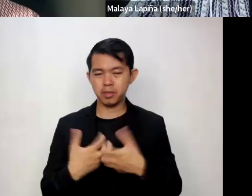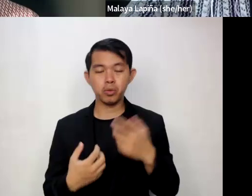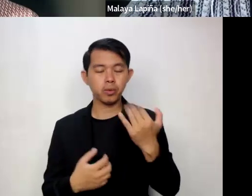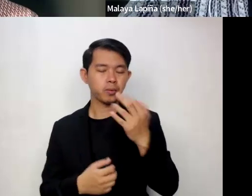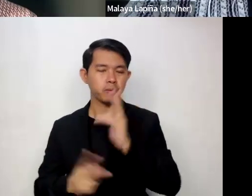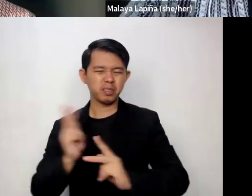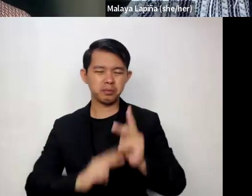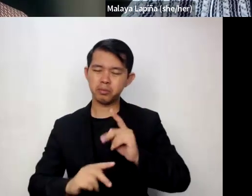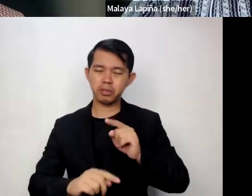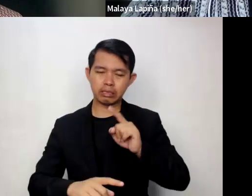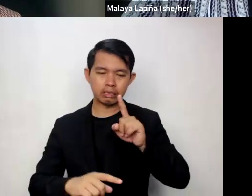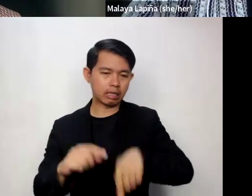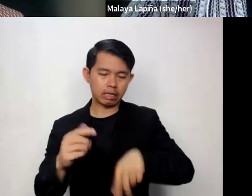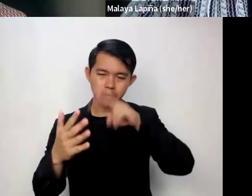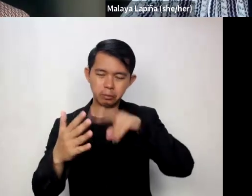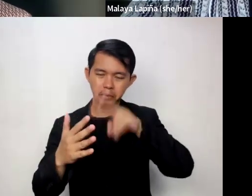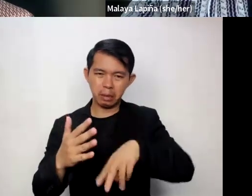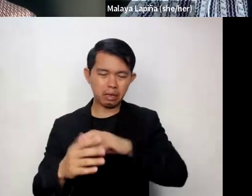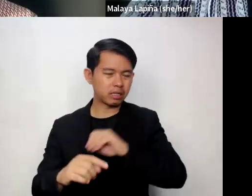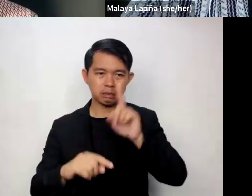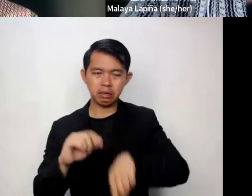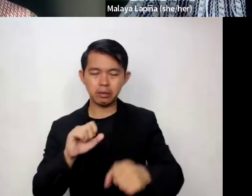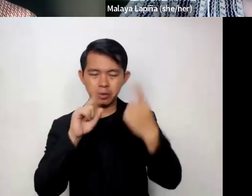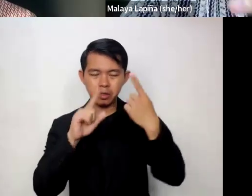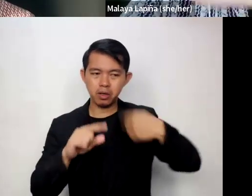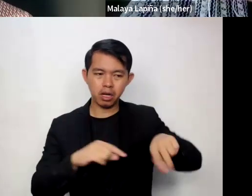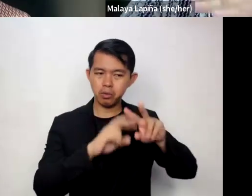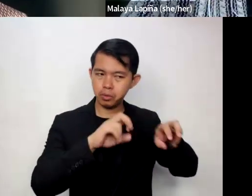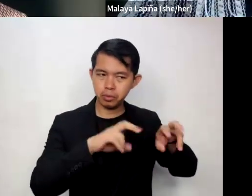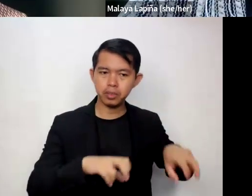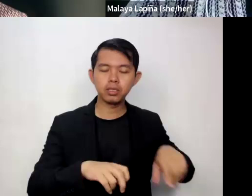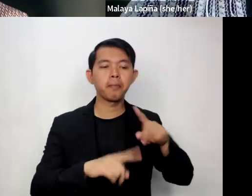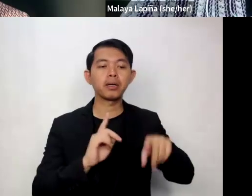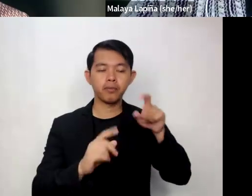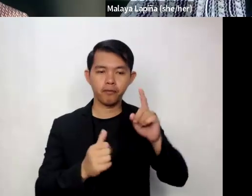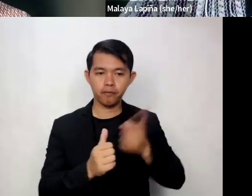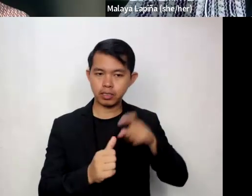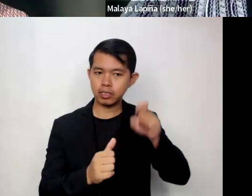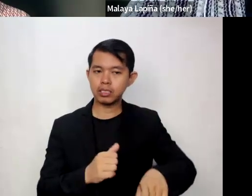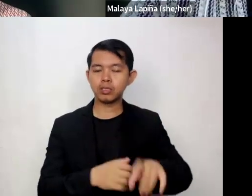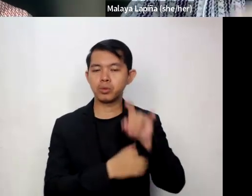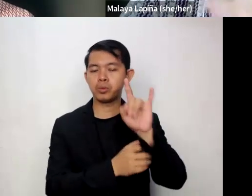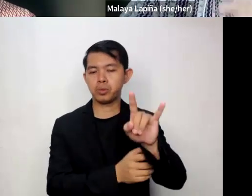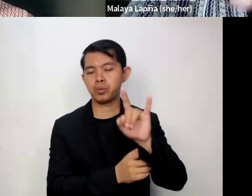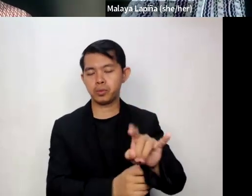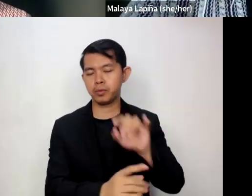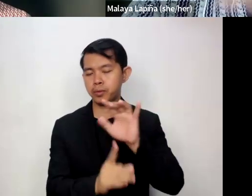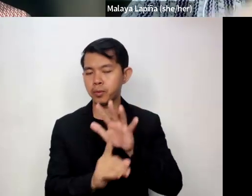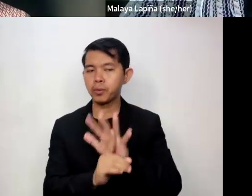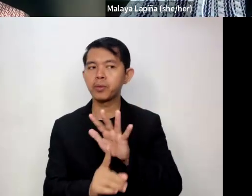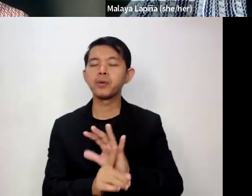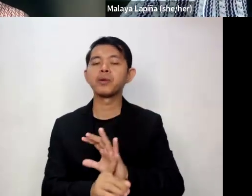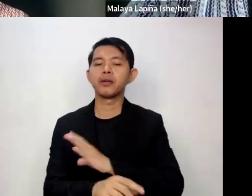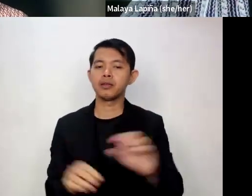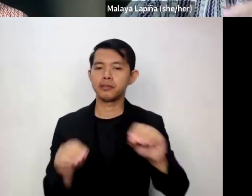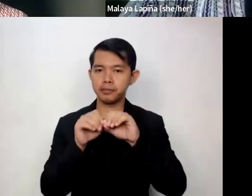ginagawa natin. Hindi na naiintindihan. No, kinakailangan muna nating ipopularize yun sa ganung way. And dyan tayo, I think,